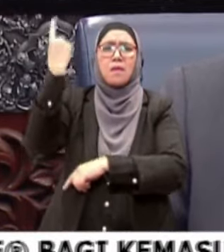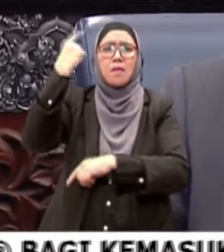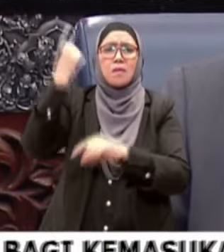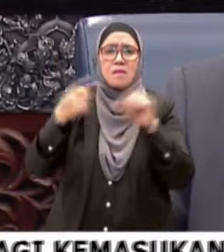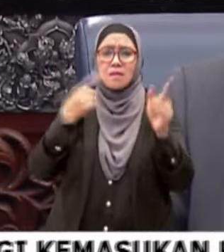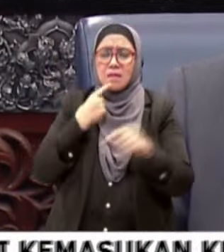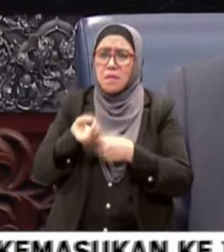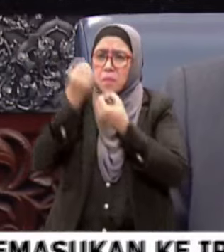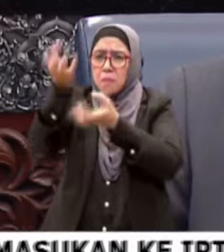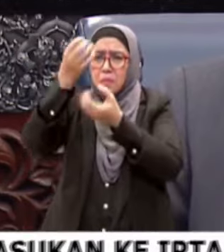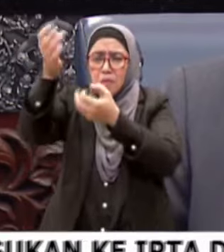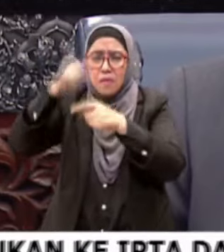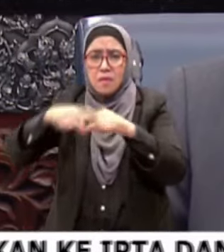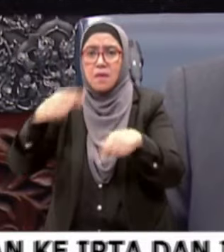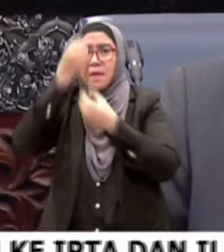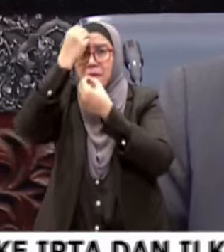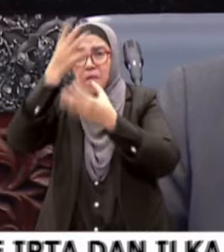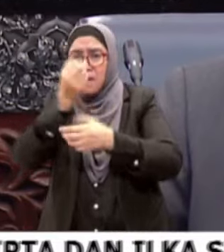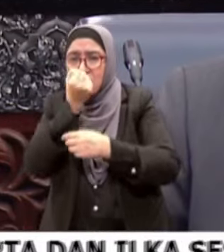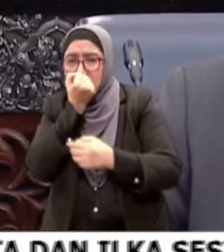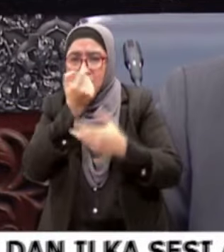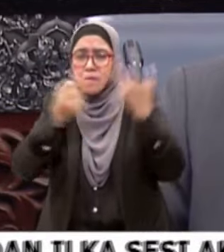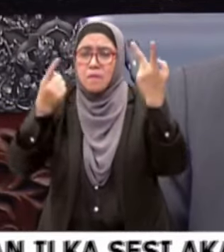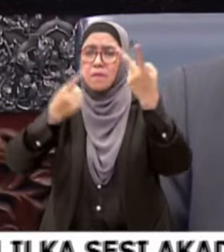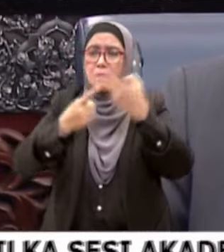penyalahgunaan kuasa dan sebagainya